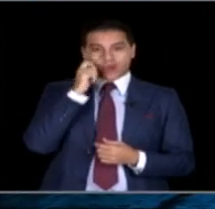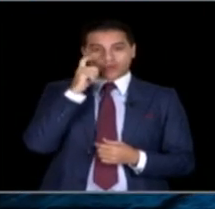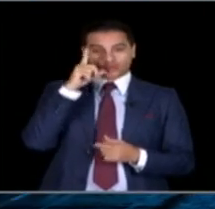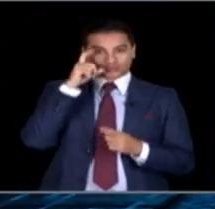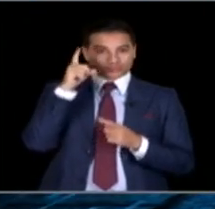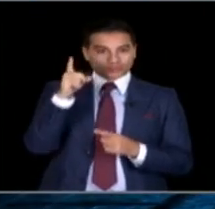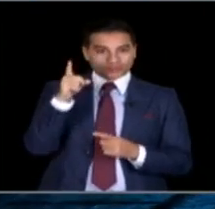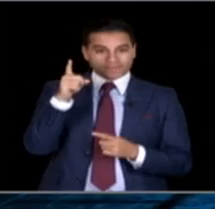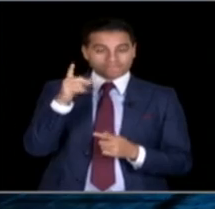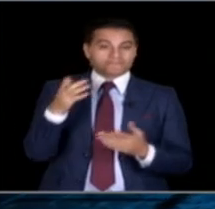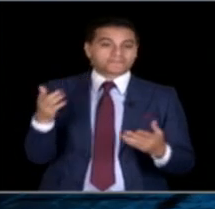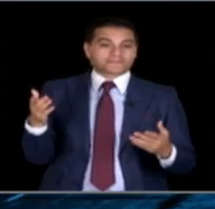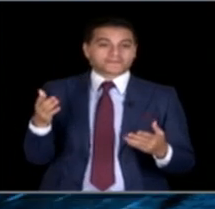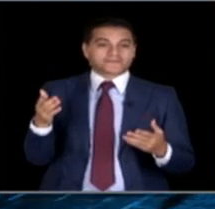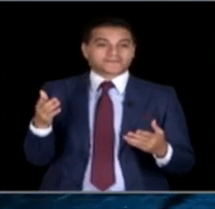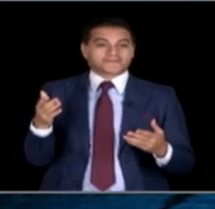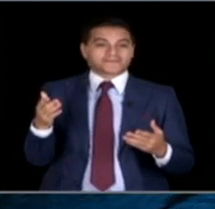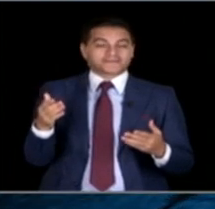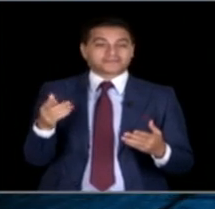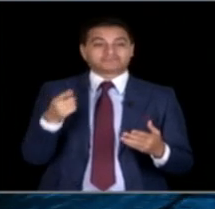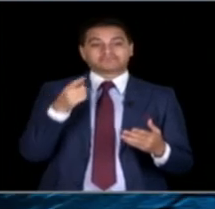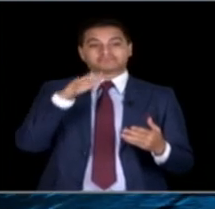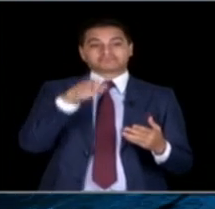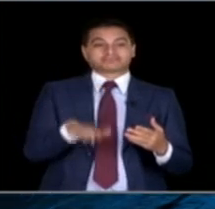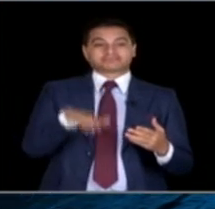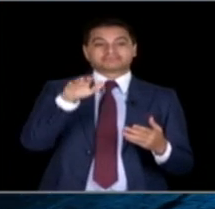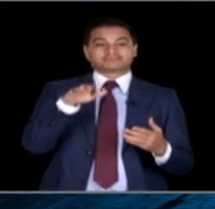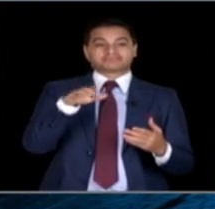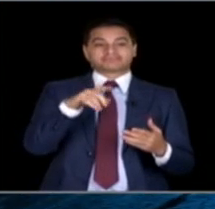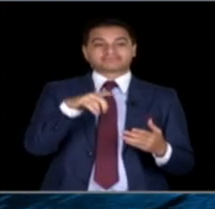من هو الفنان في الصورة؟